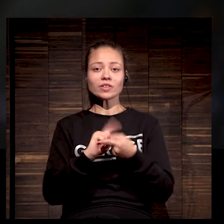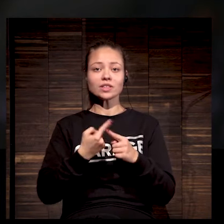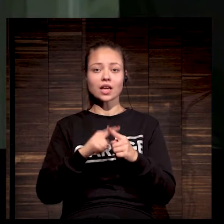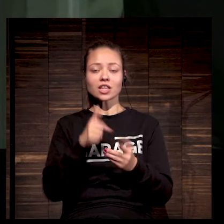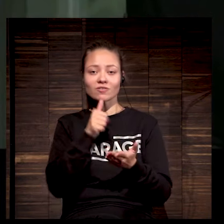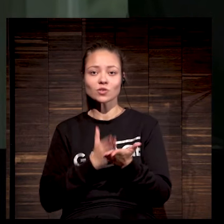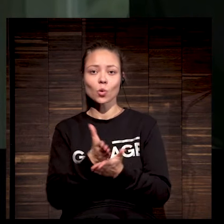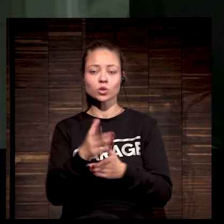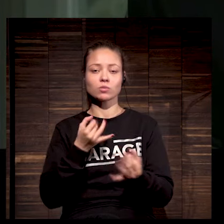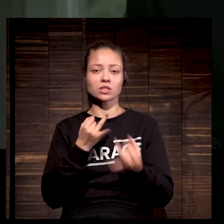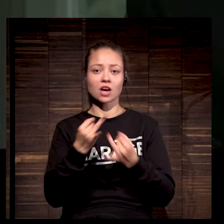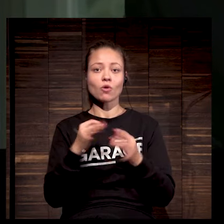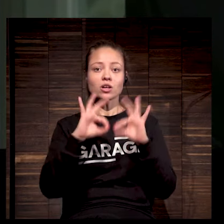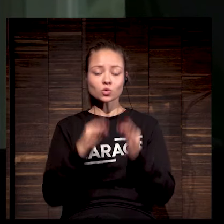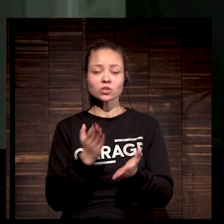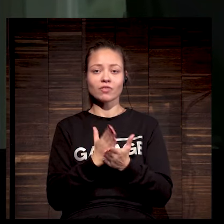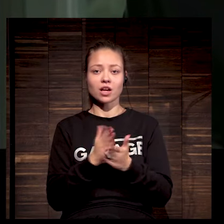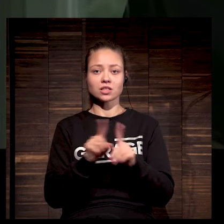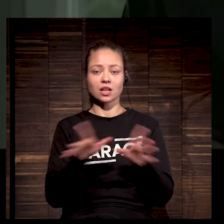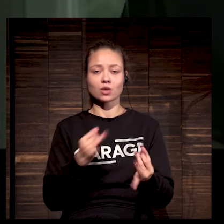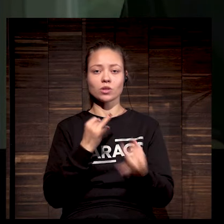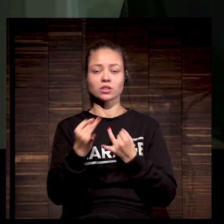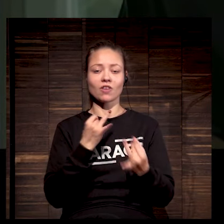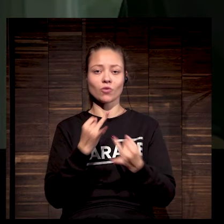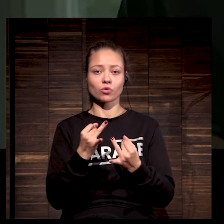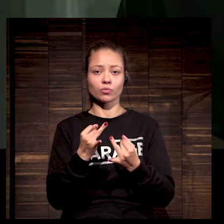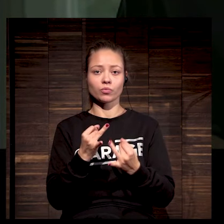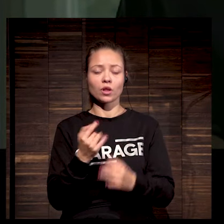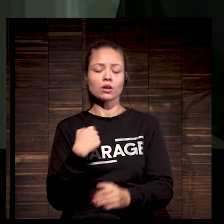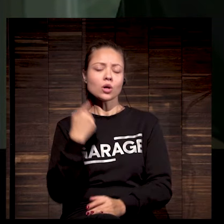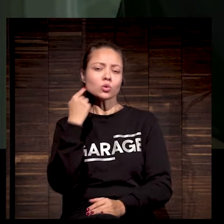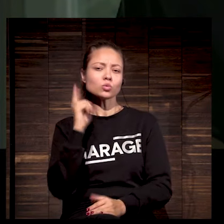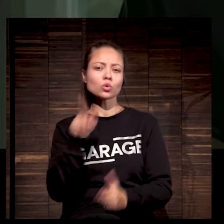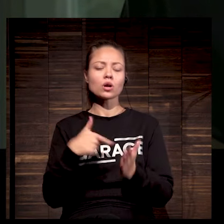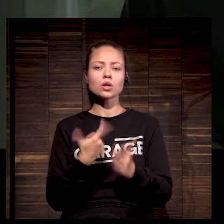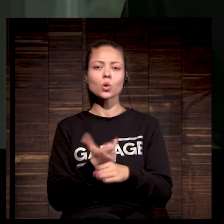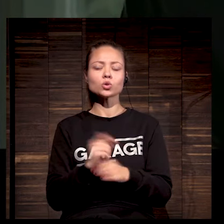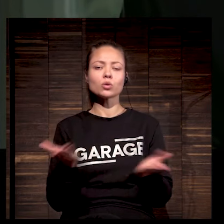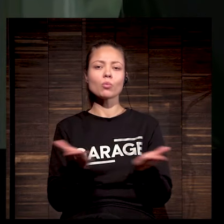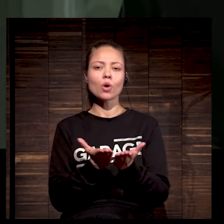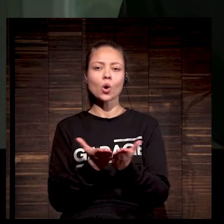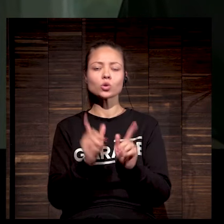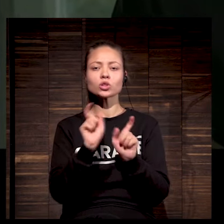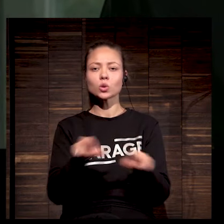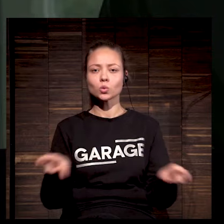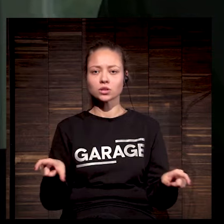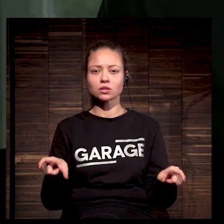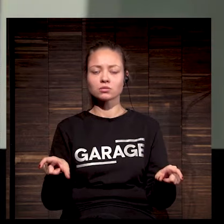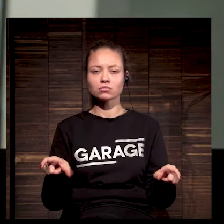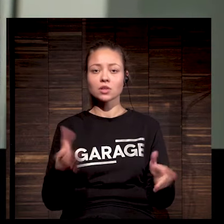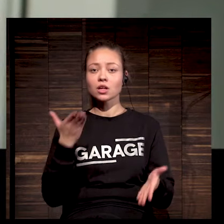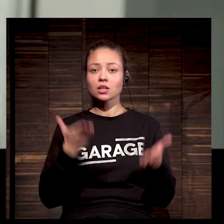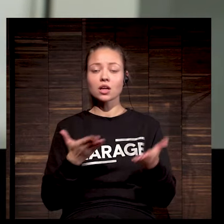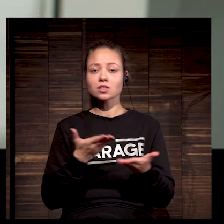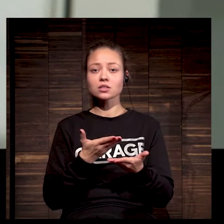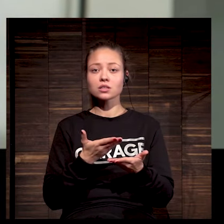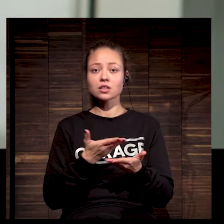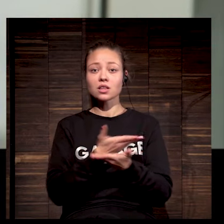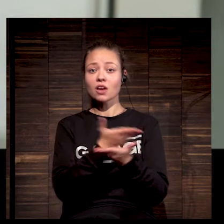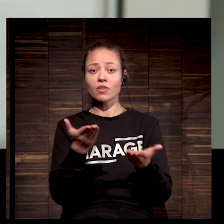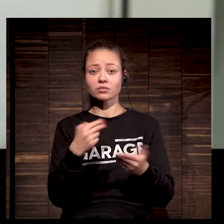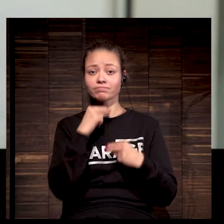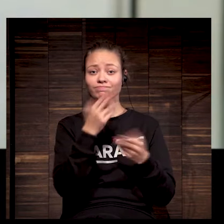способ разговора искусство имена является таким разговорам но мы что города очень похожи на людей если во сне на вас не